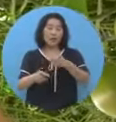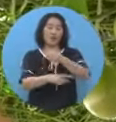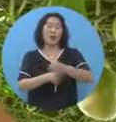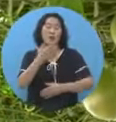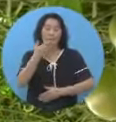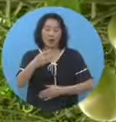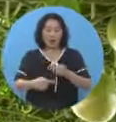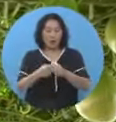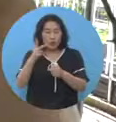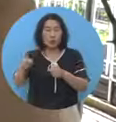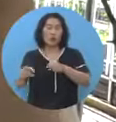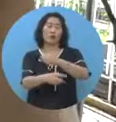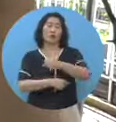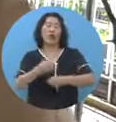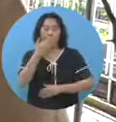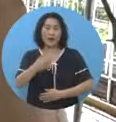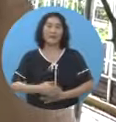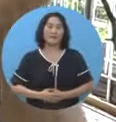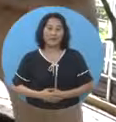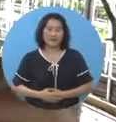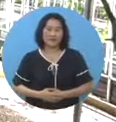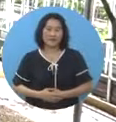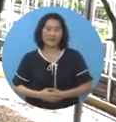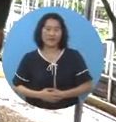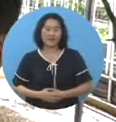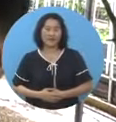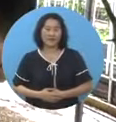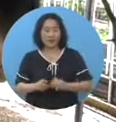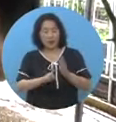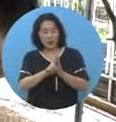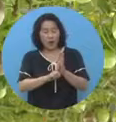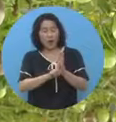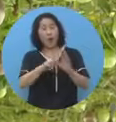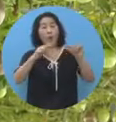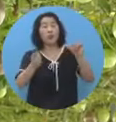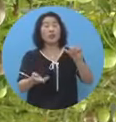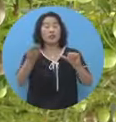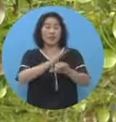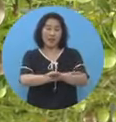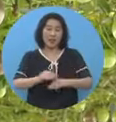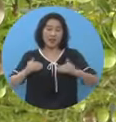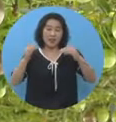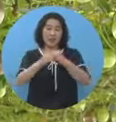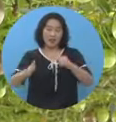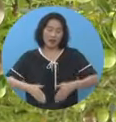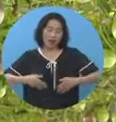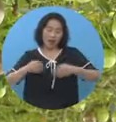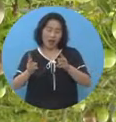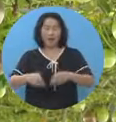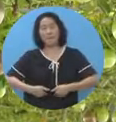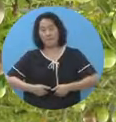심은 지 3개월이면 수확할 수 있는 데다 1년에 두 번의 수확이 가능합니다. 영상 5도 이상이면 잘 자라기